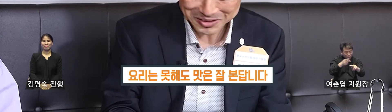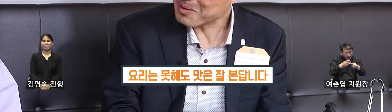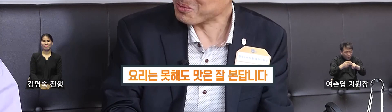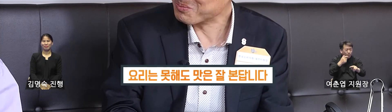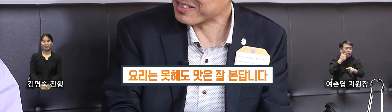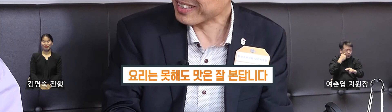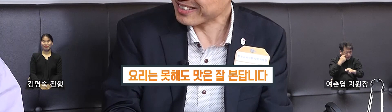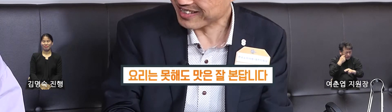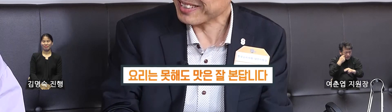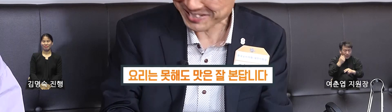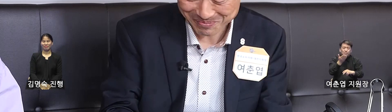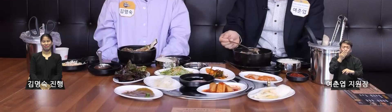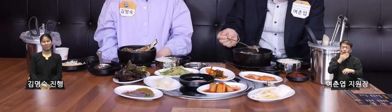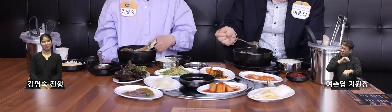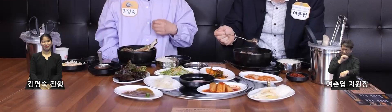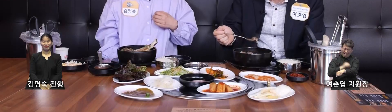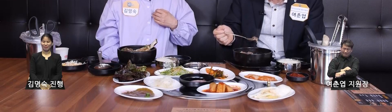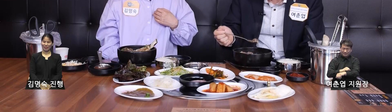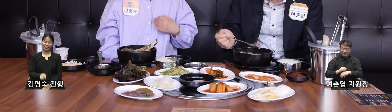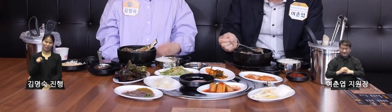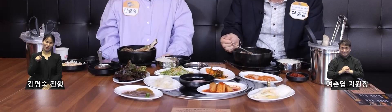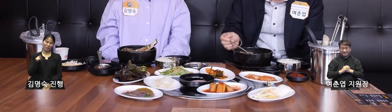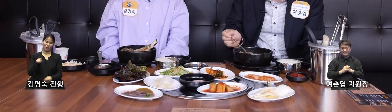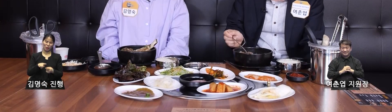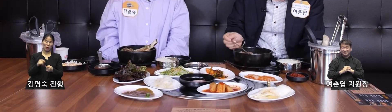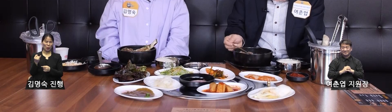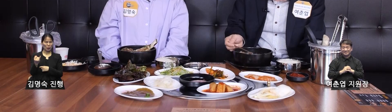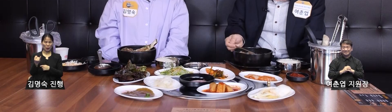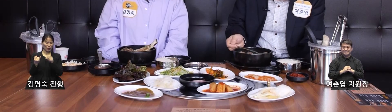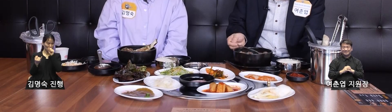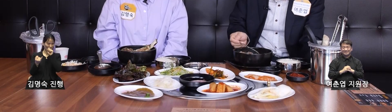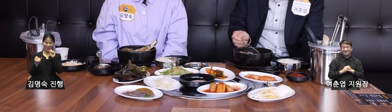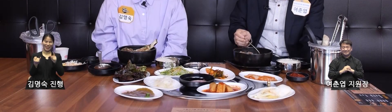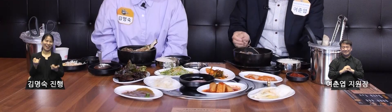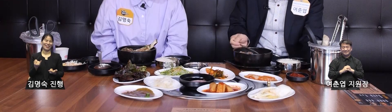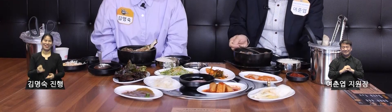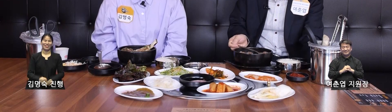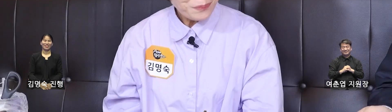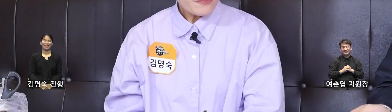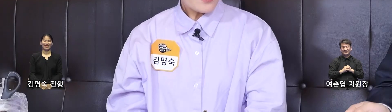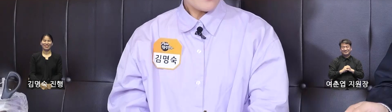거는 맛은 잘 봅니다. 네. 이게 그게 조금 여자한테는 안 좋거든요.